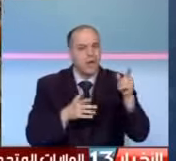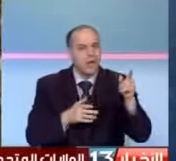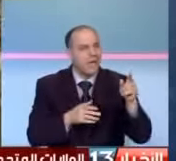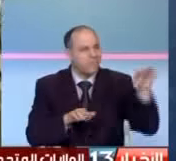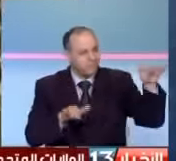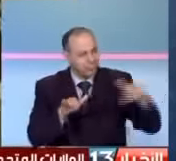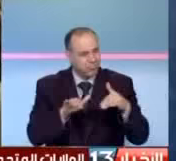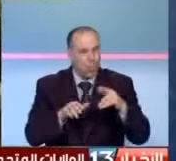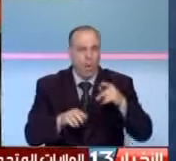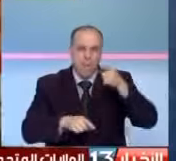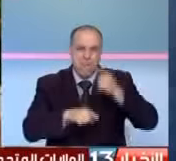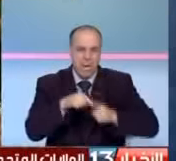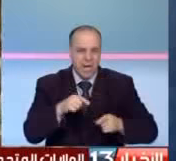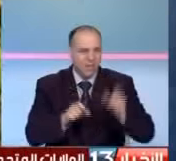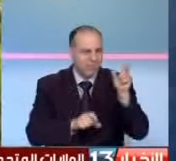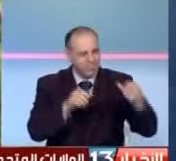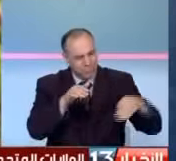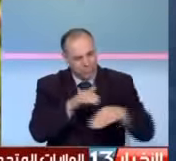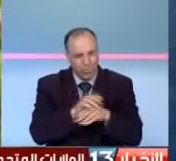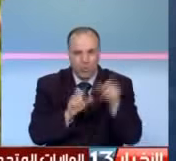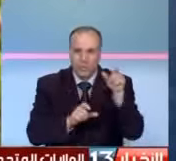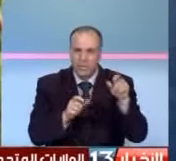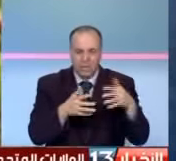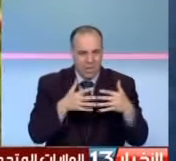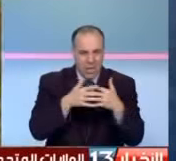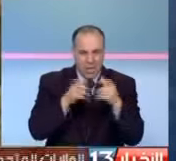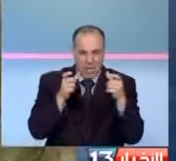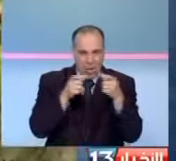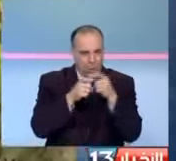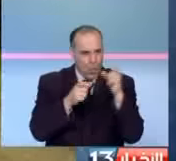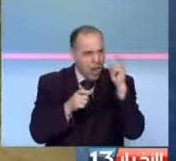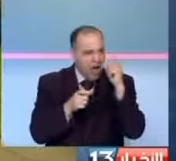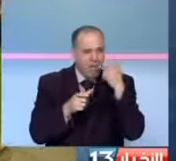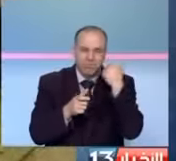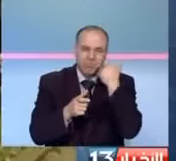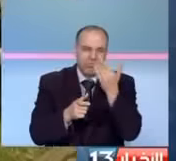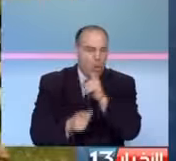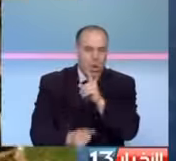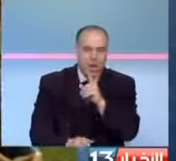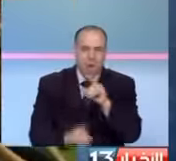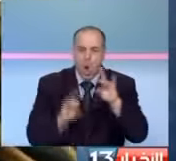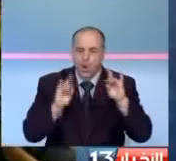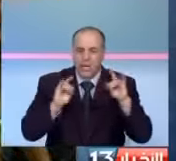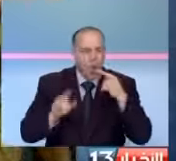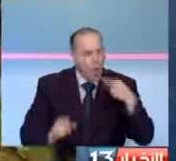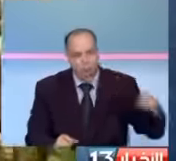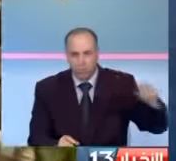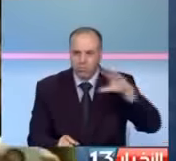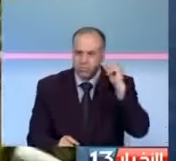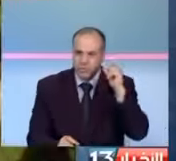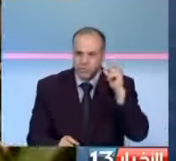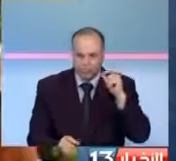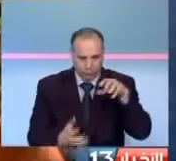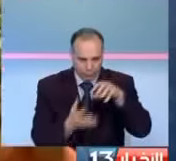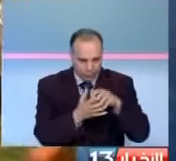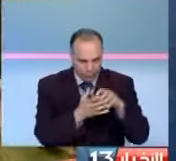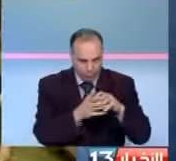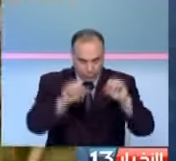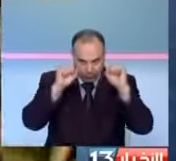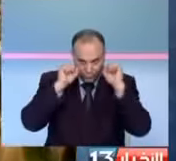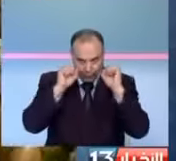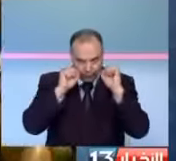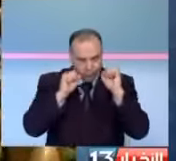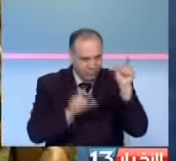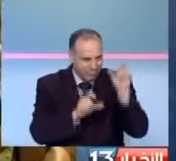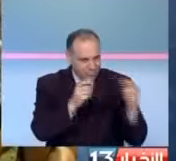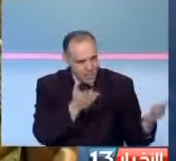ترامب ومنع دخول اللاجئين والمسافرين من 7 دول إلى بلاده، وطالبوا أستراليا بإغلاق مراكز احتجاز طالب